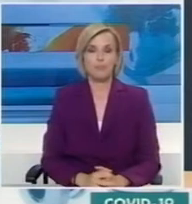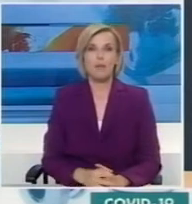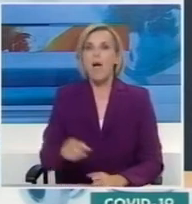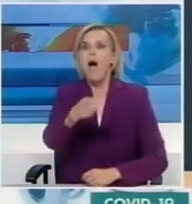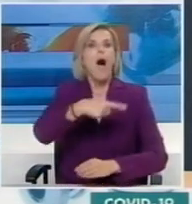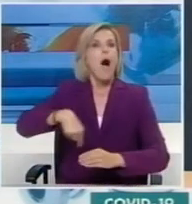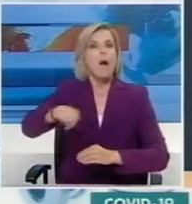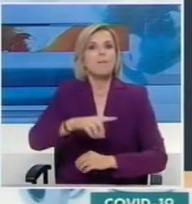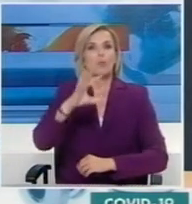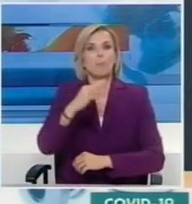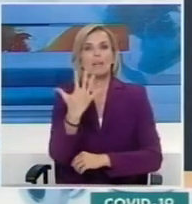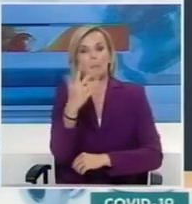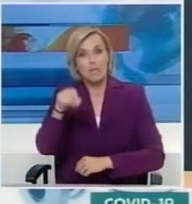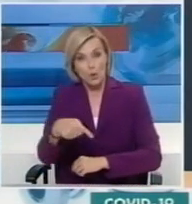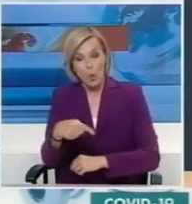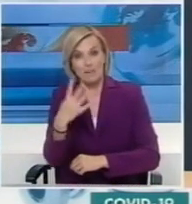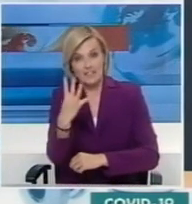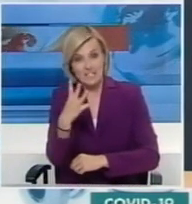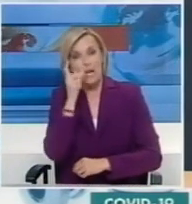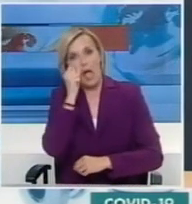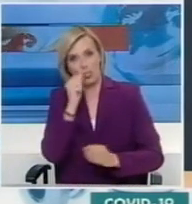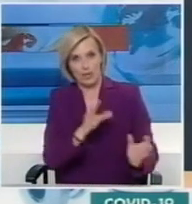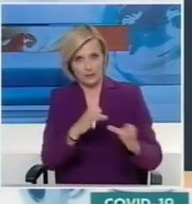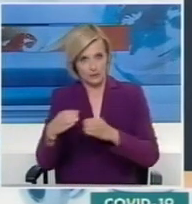το 55,4% αφορά άνδρες,